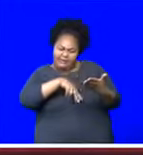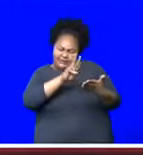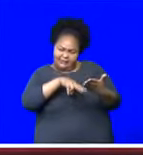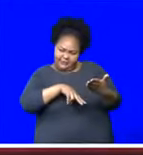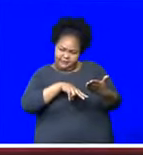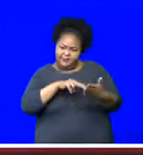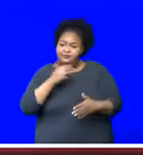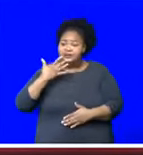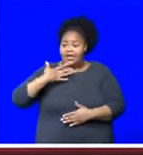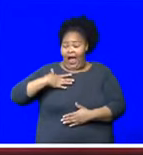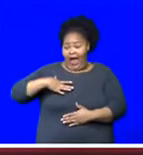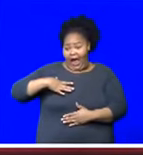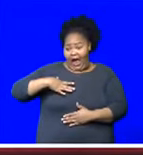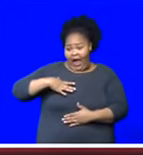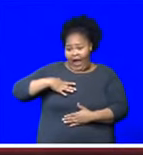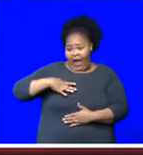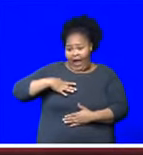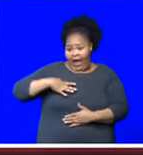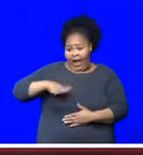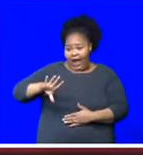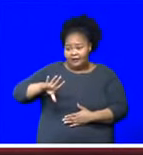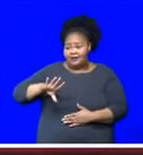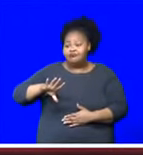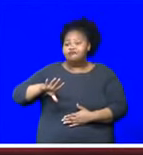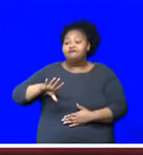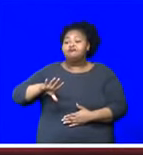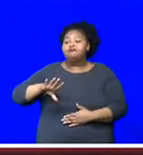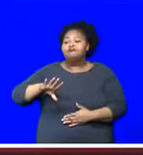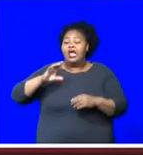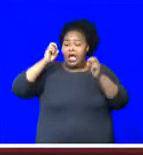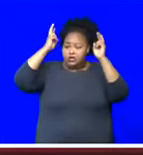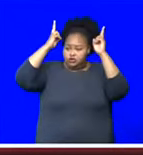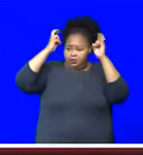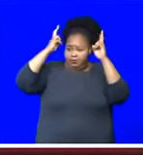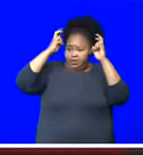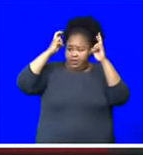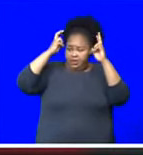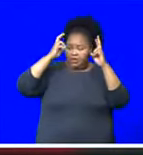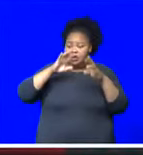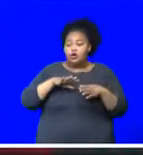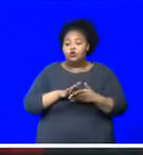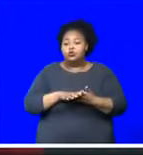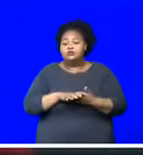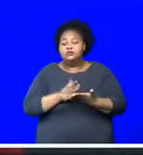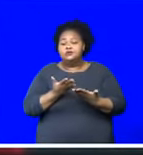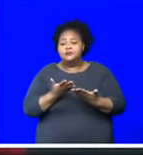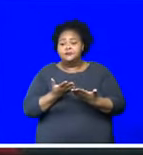kube khona inzalo ngoba umphana ngemphana nakafika ku-medical school u-allocatewa